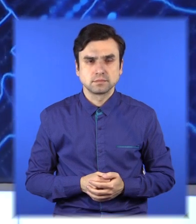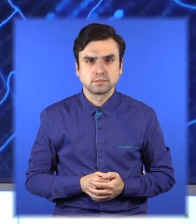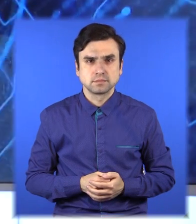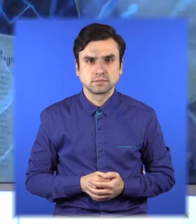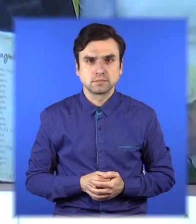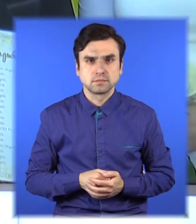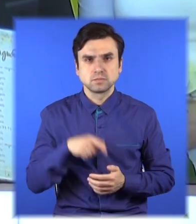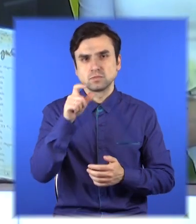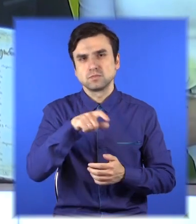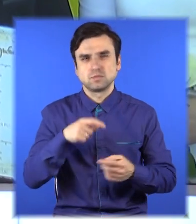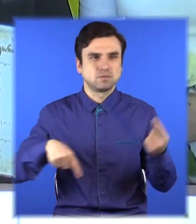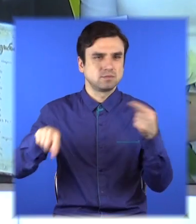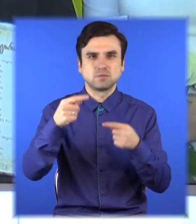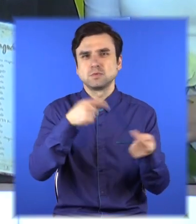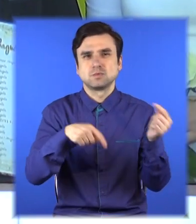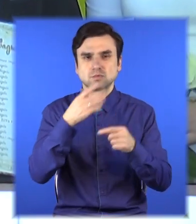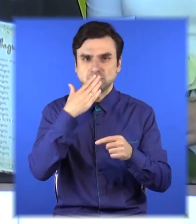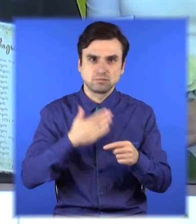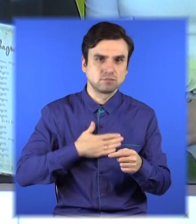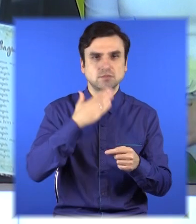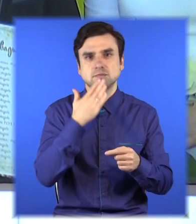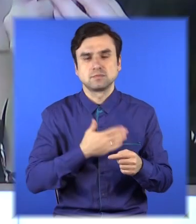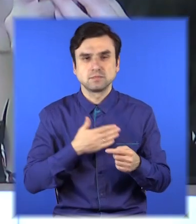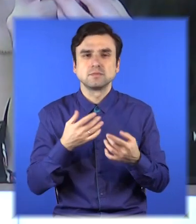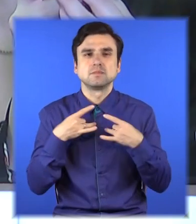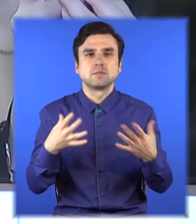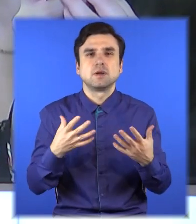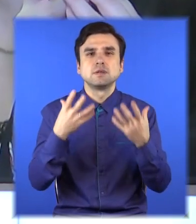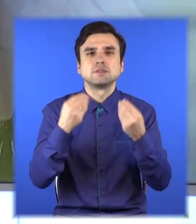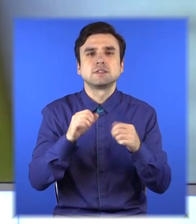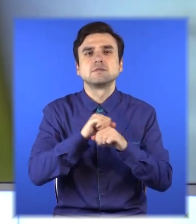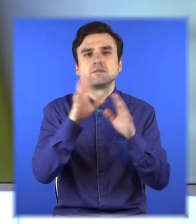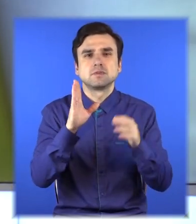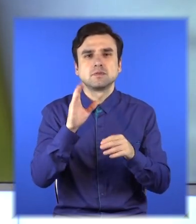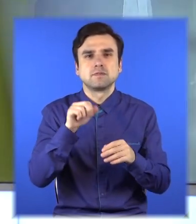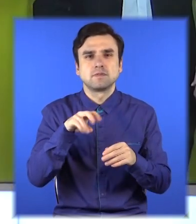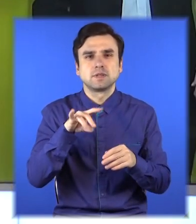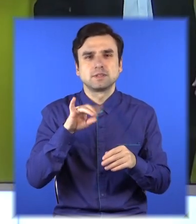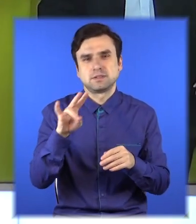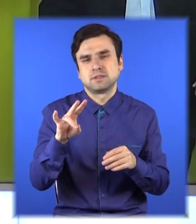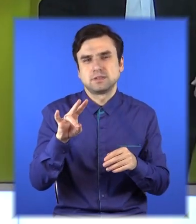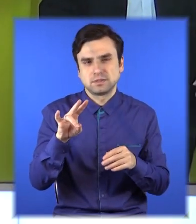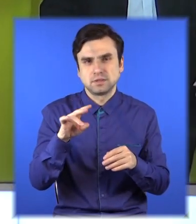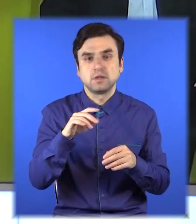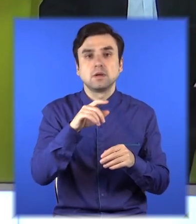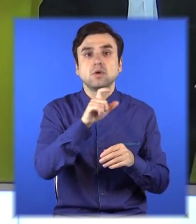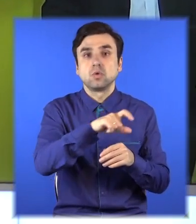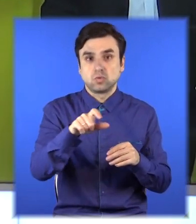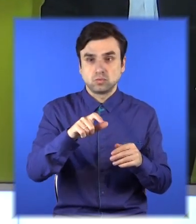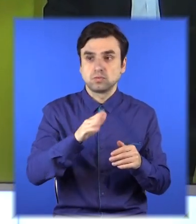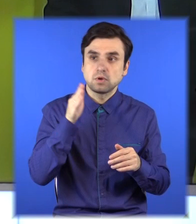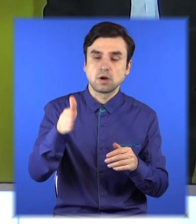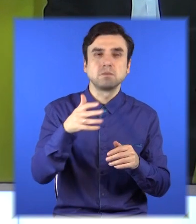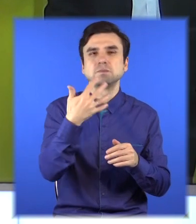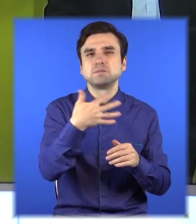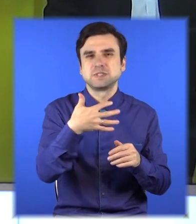Повітря пронизане любов'ю. В День Святого Валентина майже півсотні пар вирішили об'єднати свої серця в нашому місті. 7 з них уклали